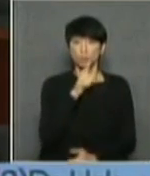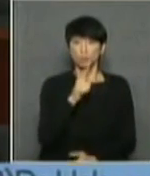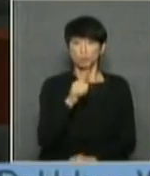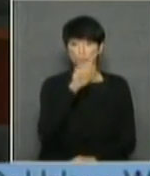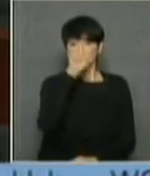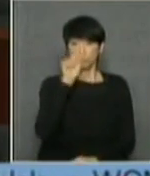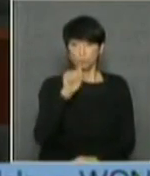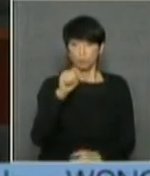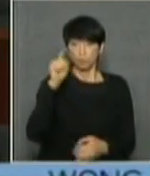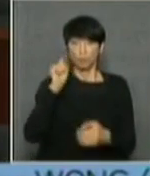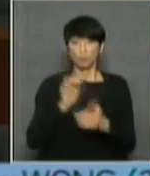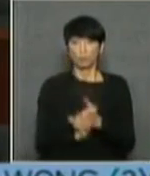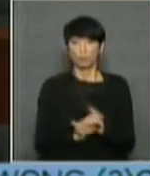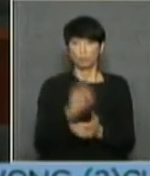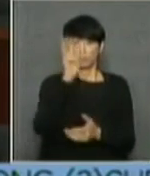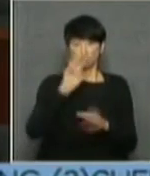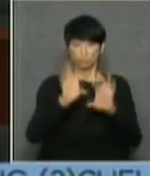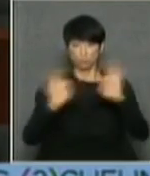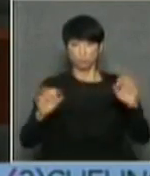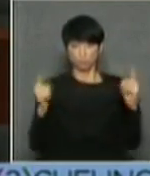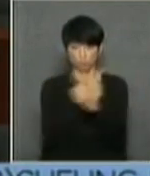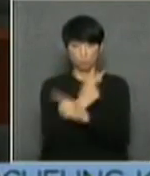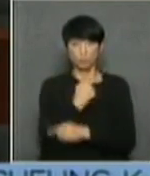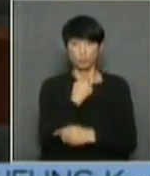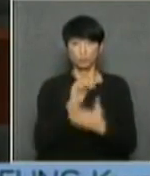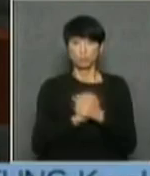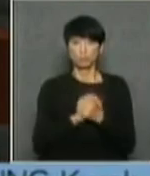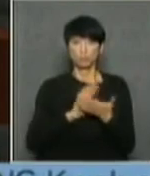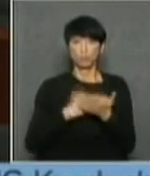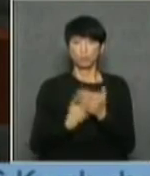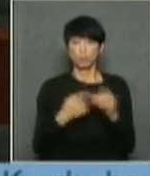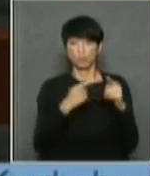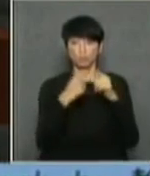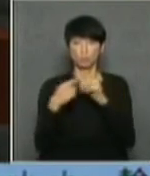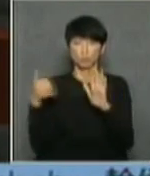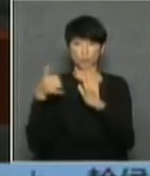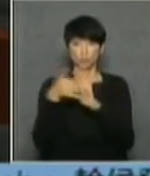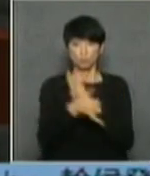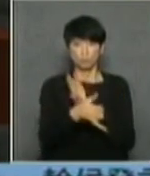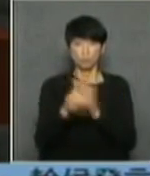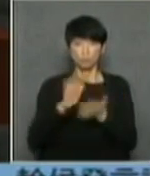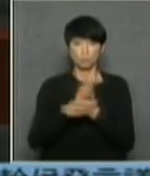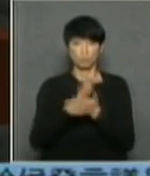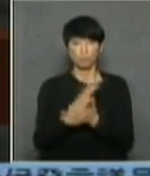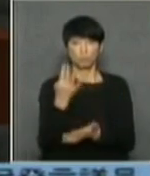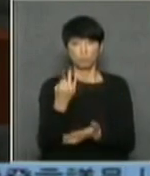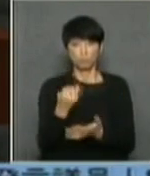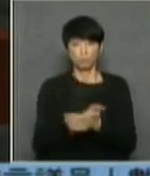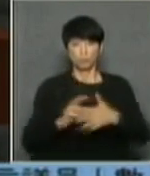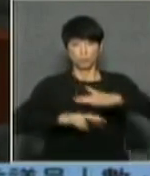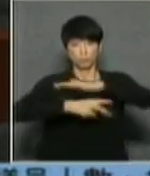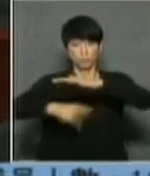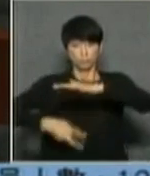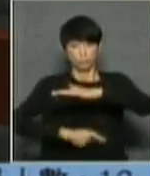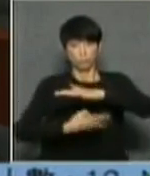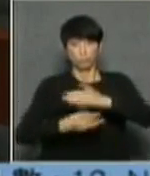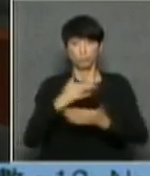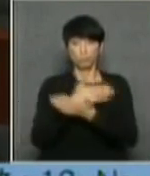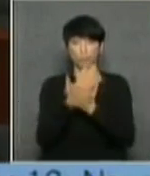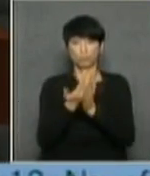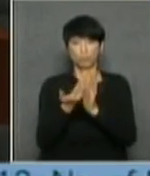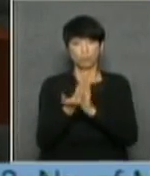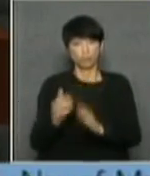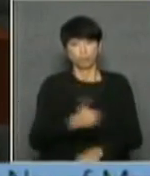要換喉嘅。但有好多居民入住呢啲屋邨已經好多年，可能係裝修咗，家具啊、雜物啊都擺好